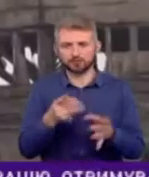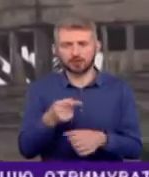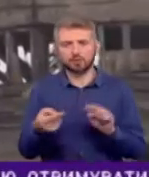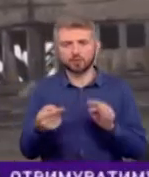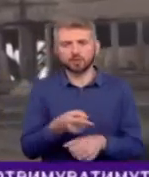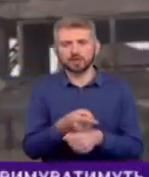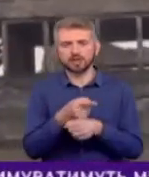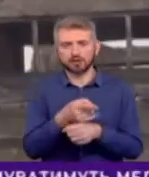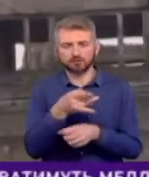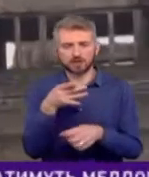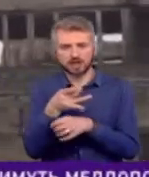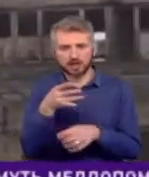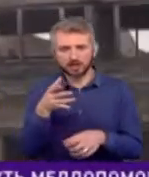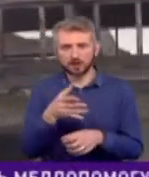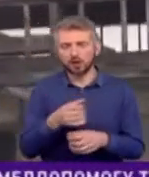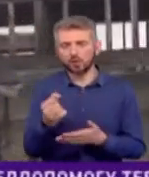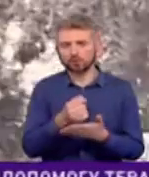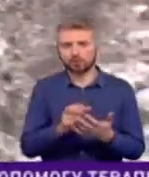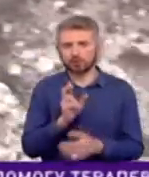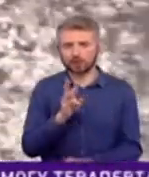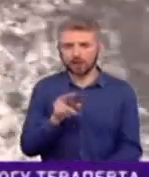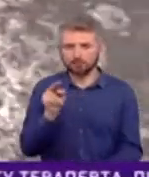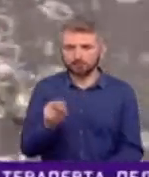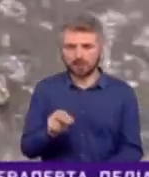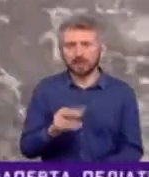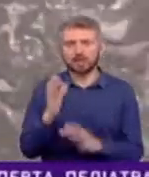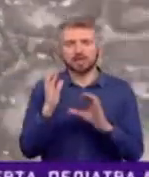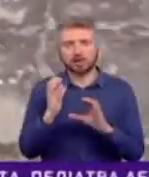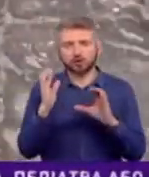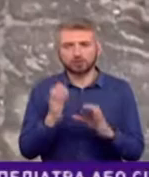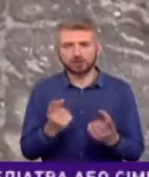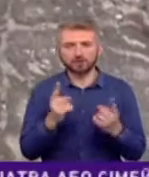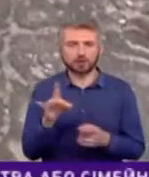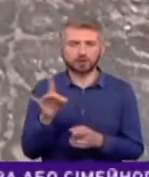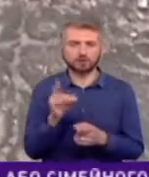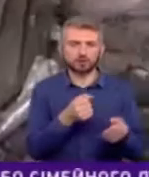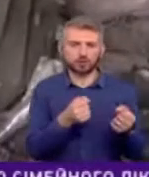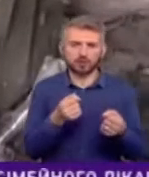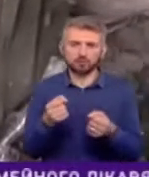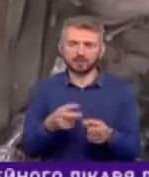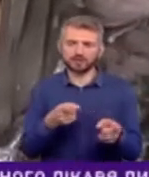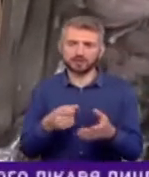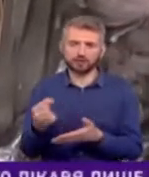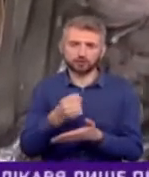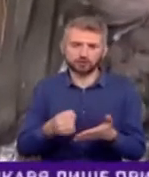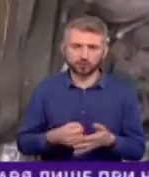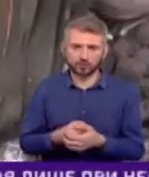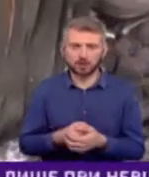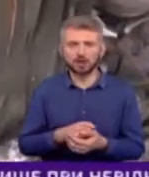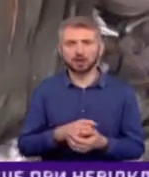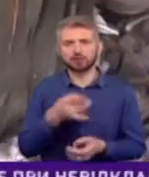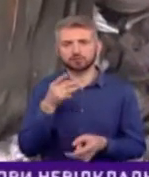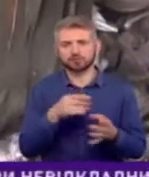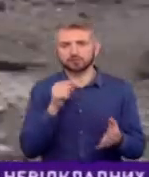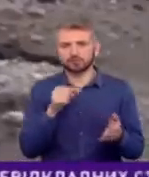протитанкових ракетних комплексів, озброєння бойових машин піхоти, гранатометів, великокаліберних кулеметів та стрілецької зброї. Під вогонь